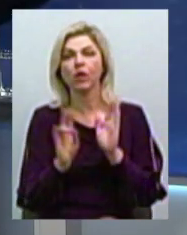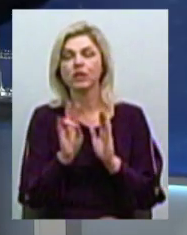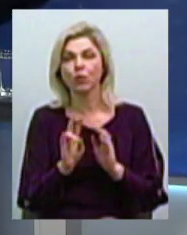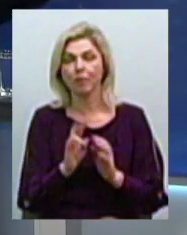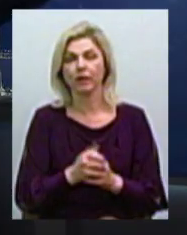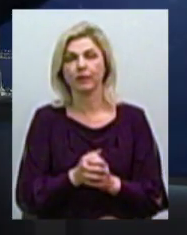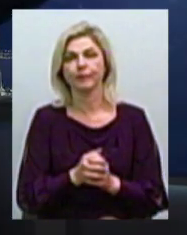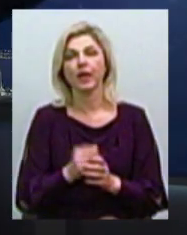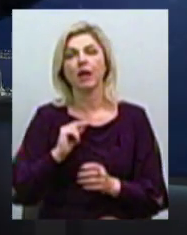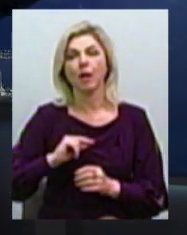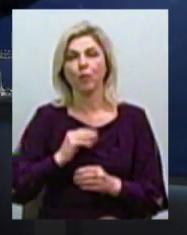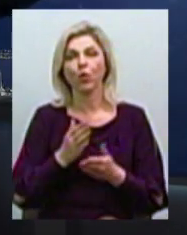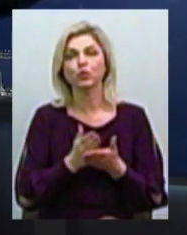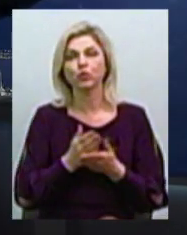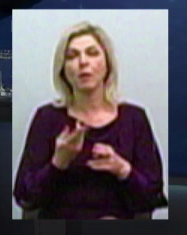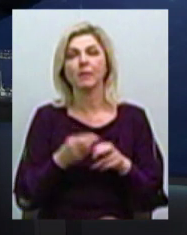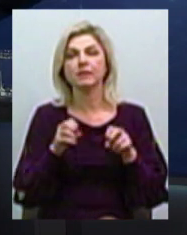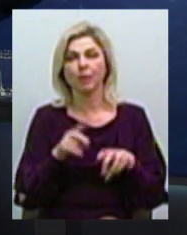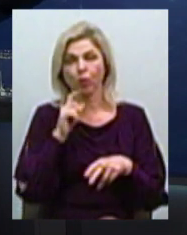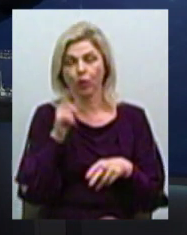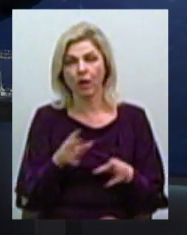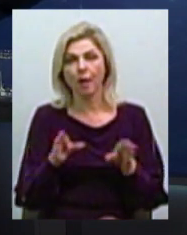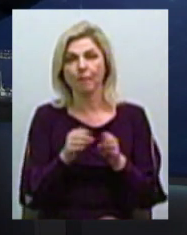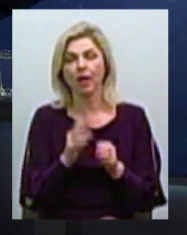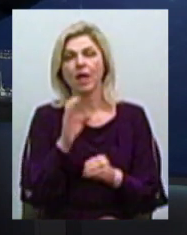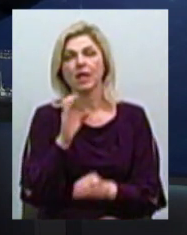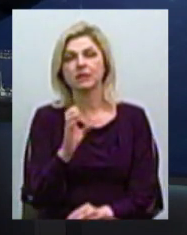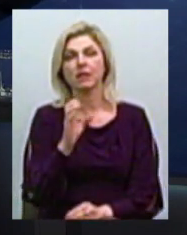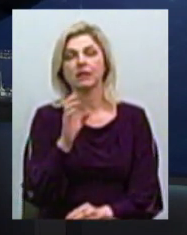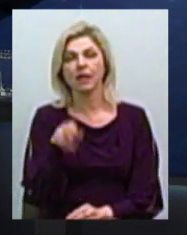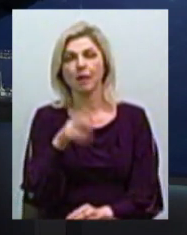листопада, співробітники Служби безпеки України спільно з Державним бюро розслідувань